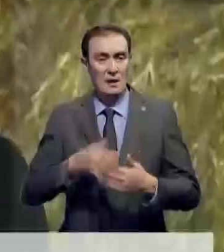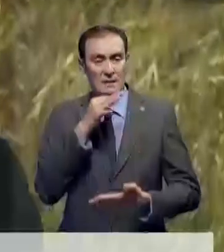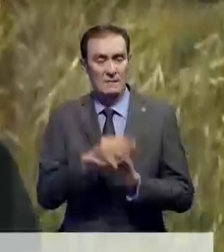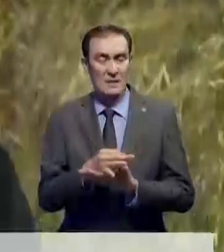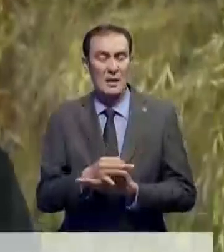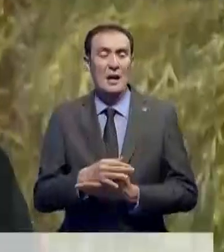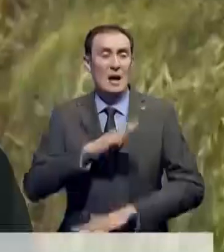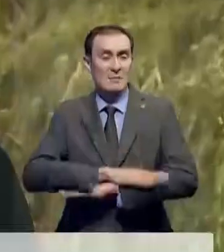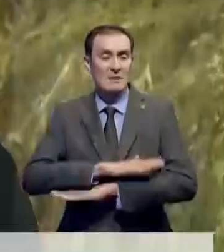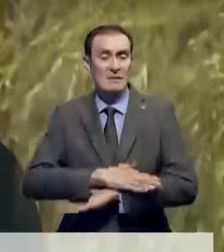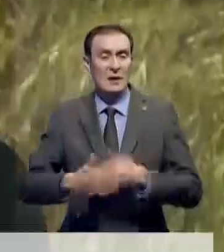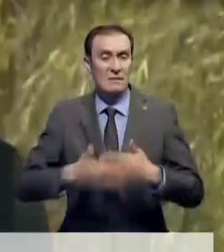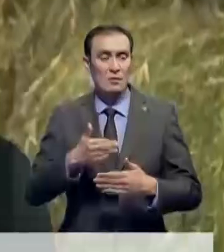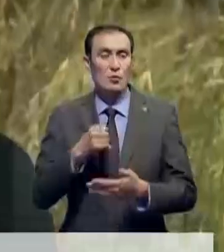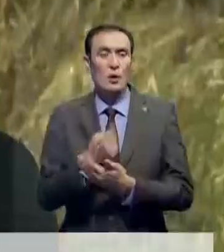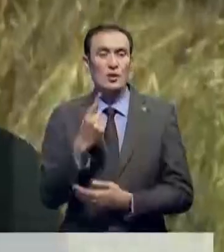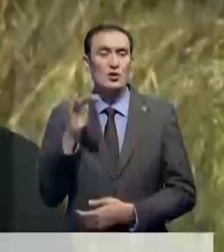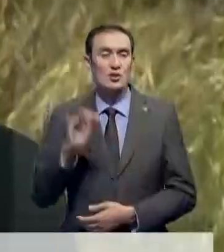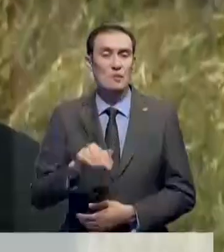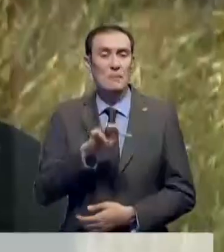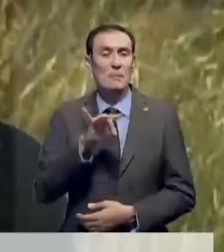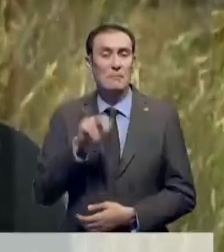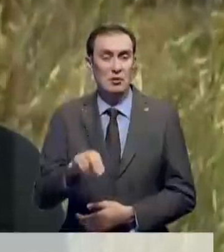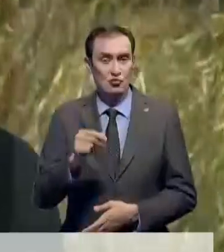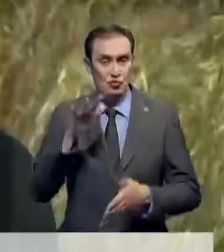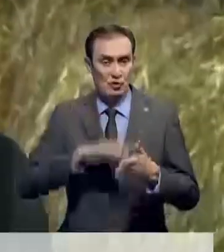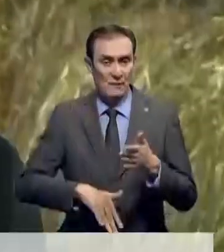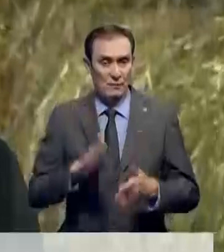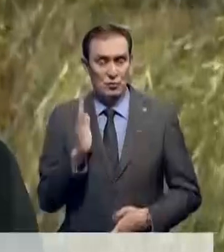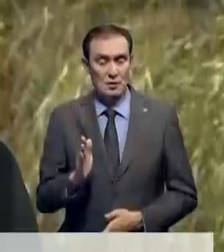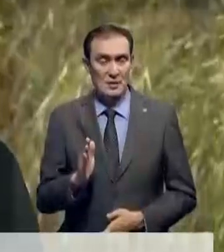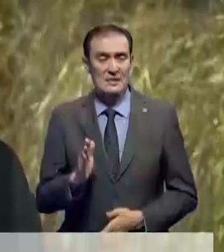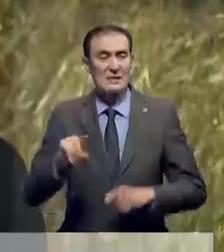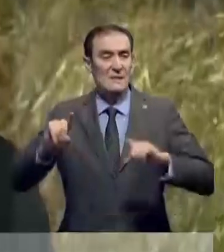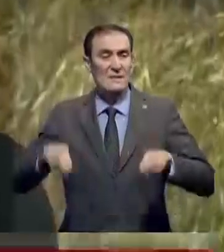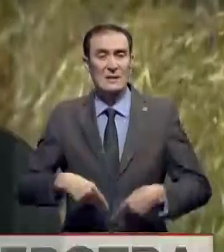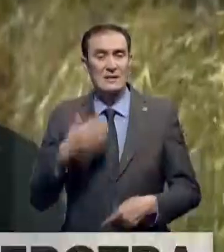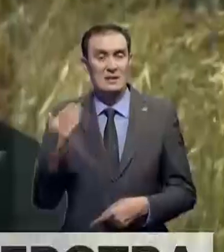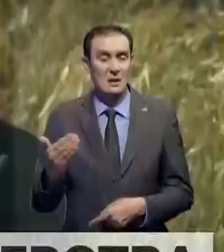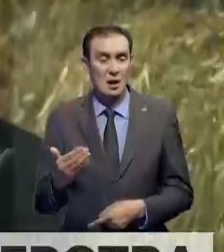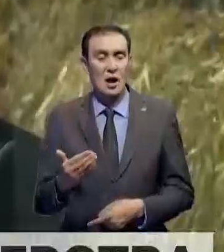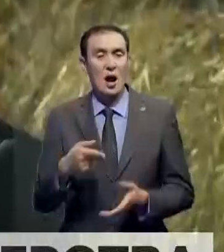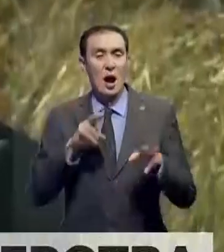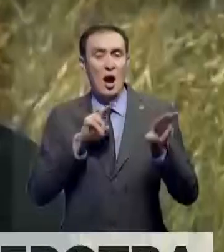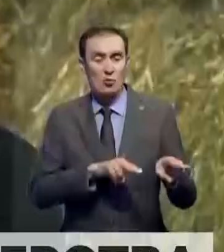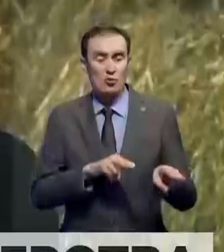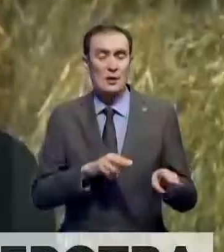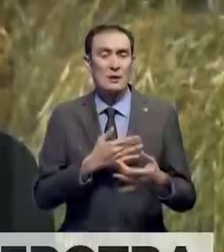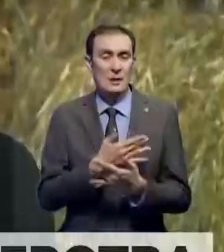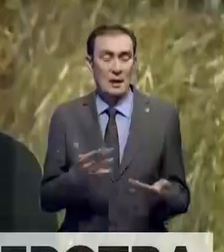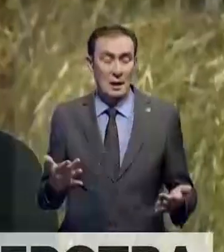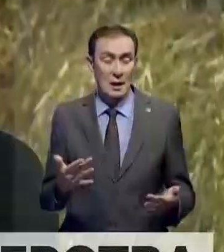Максимальная административная ответственность предусмотрена до 1000 МРП штрафа с конфискацией предмета и орудия